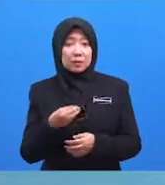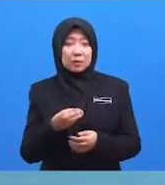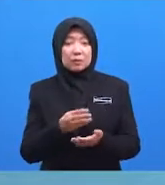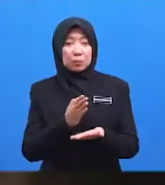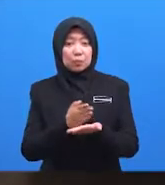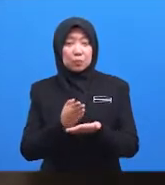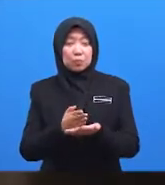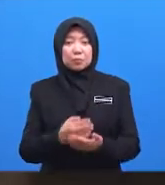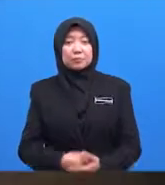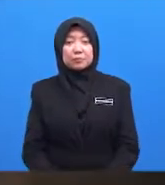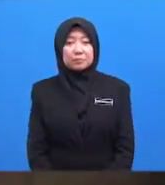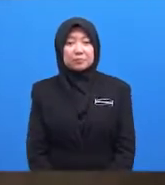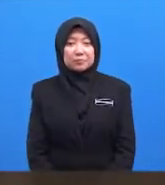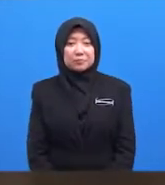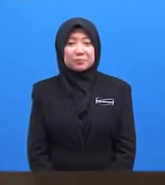penggoreng.